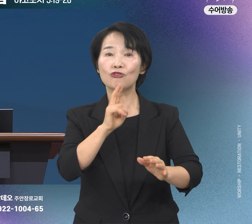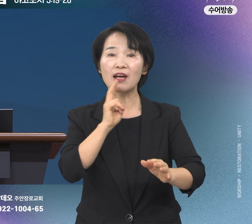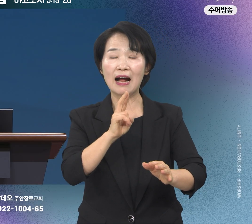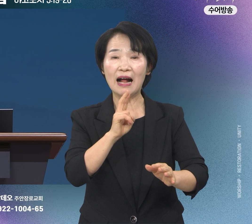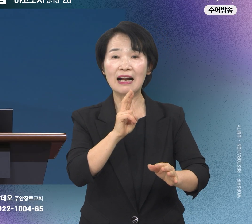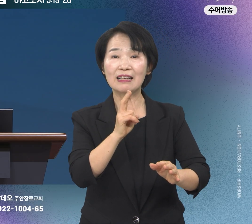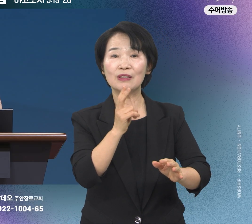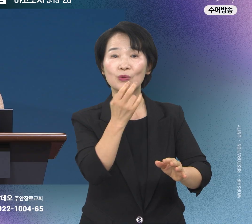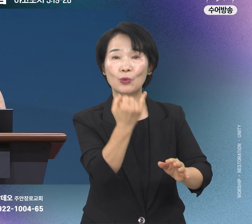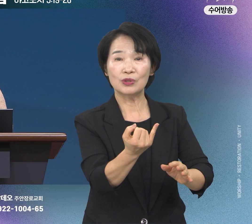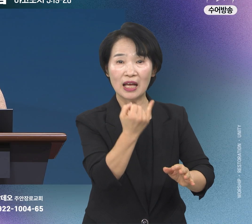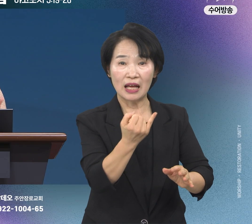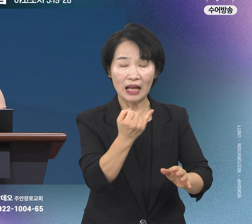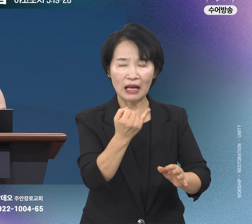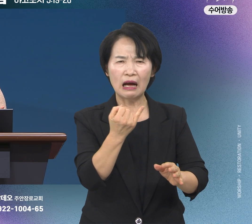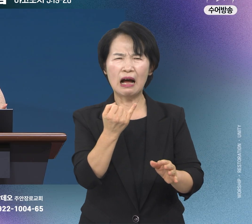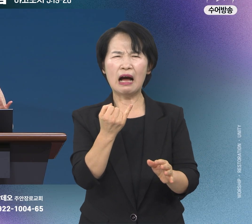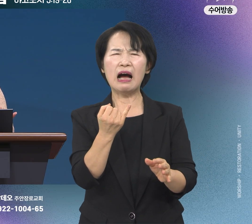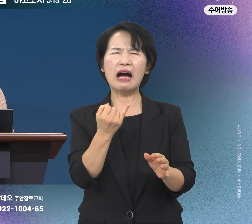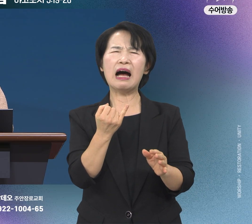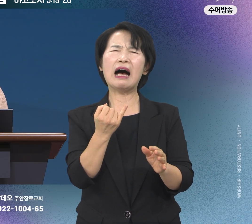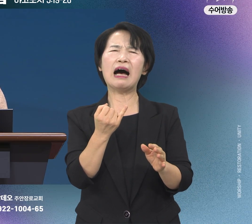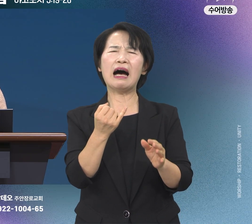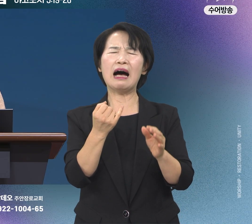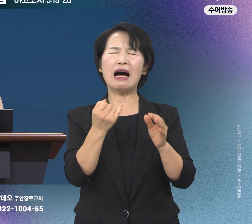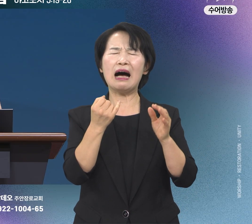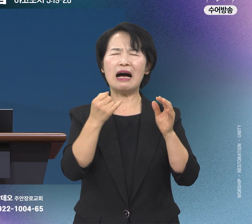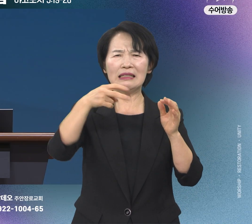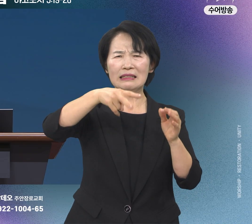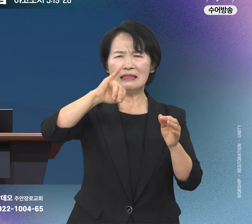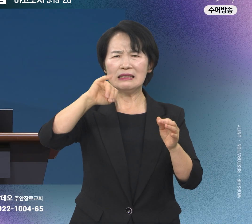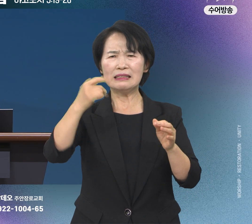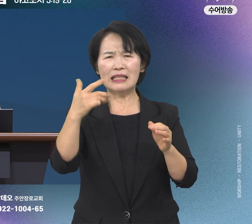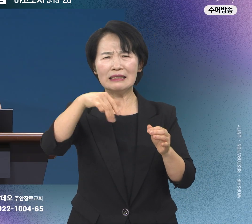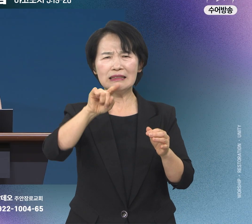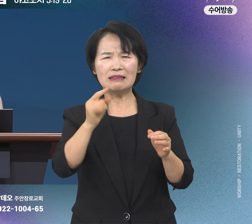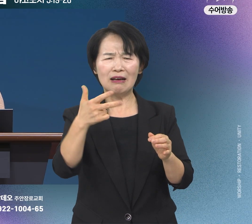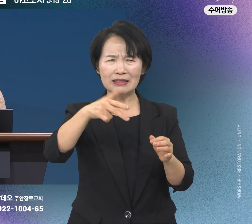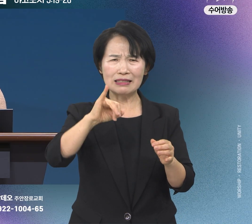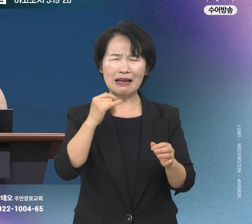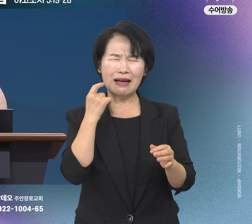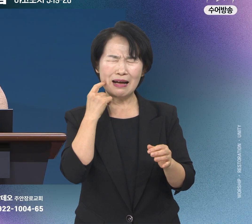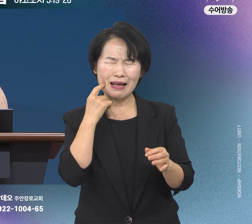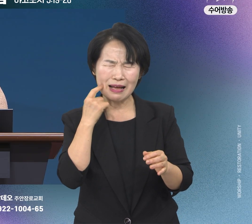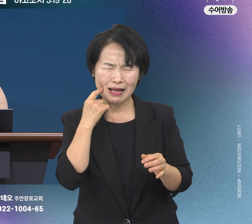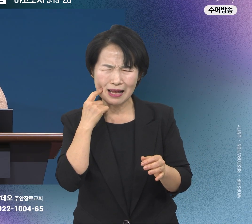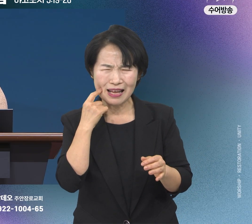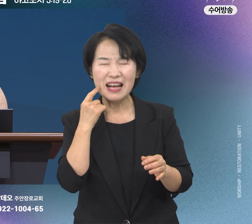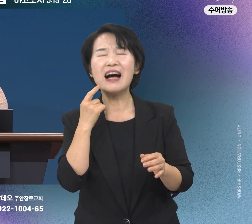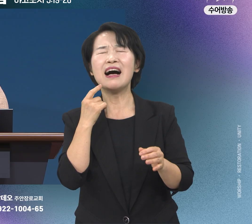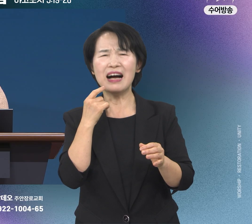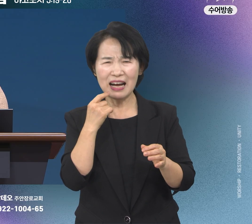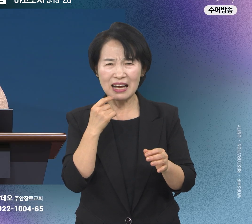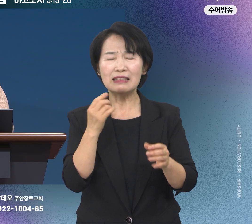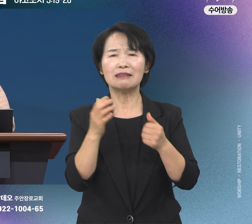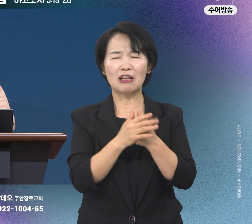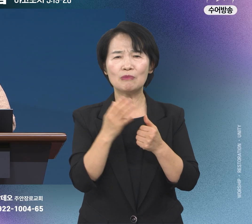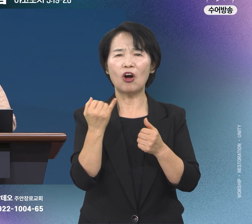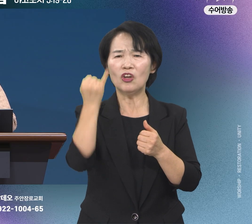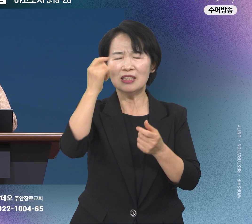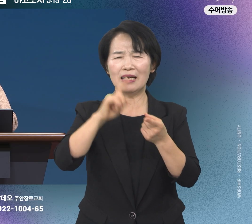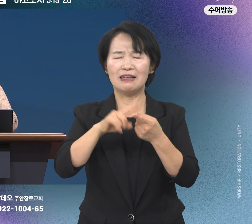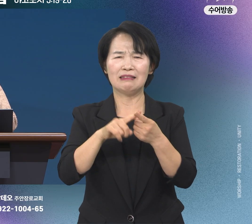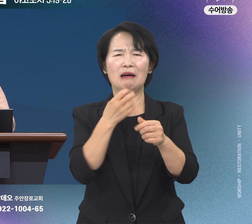신천지가 거짓임을 깨달아서 저희 부모님께 말씀을 드렸습니다. 이 부모님이 이 사실을 아셨을 때 주일이셨대요.